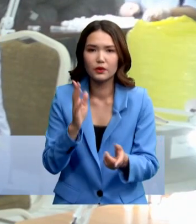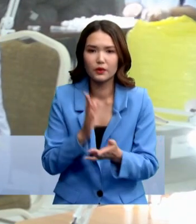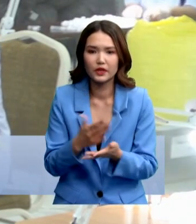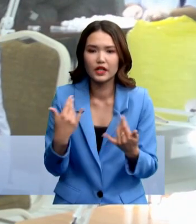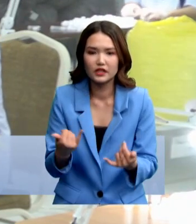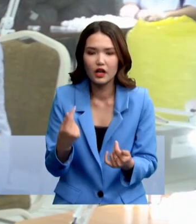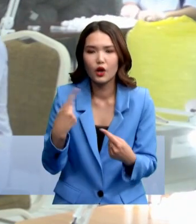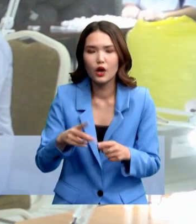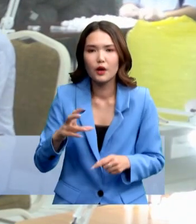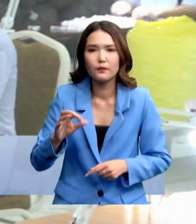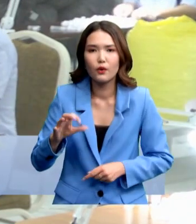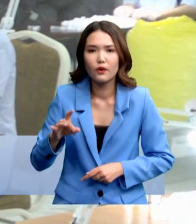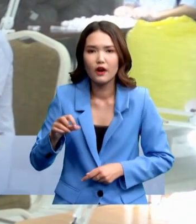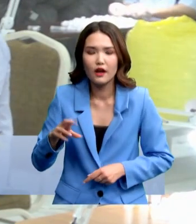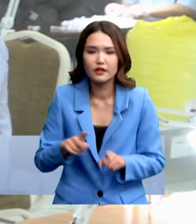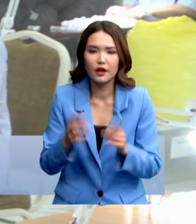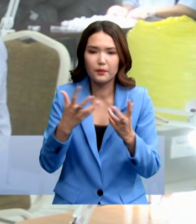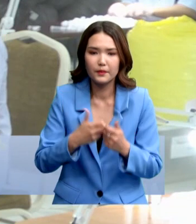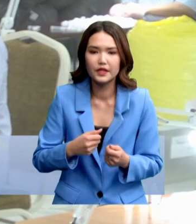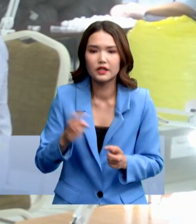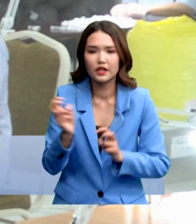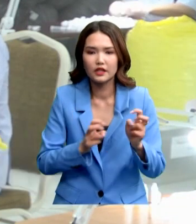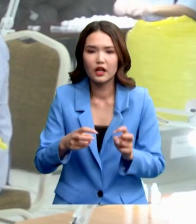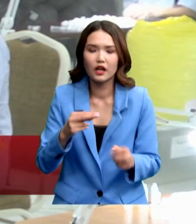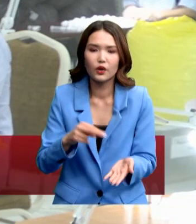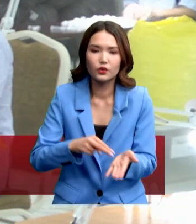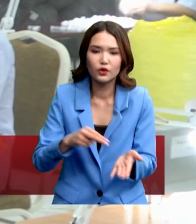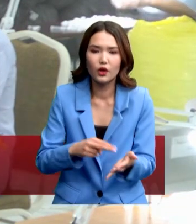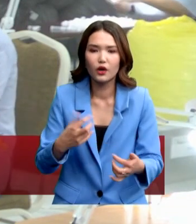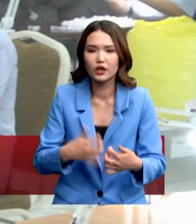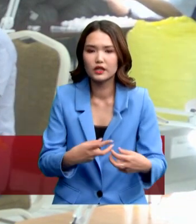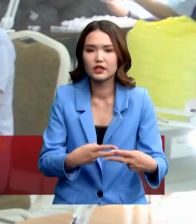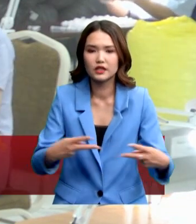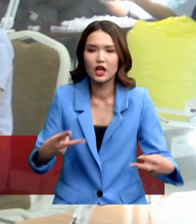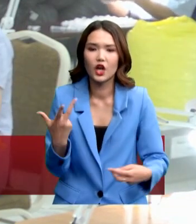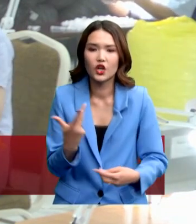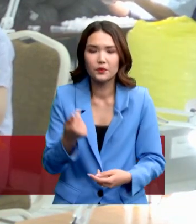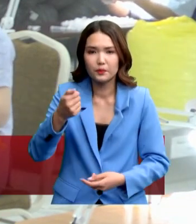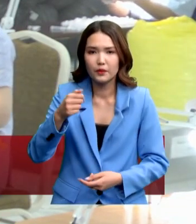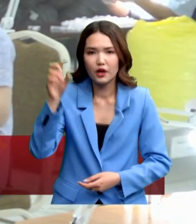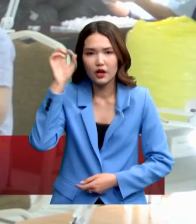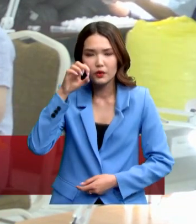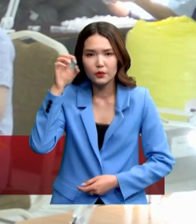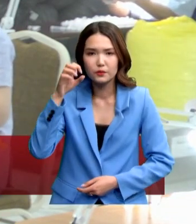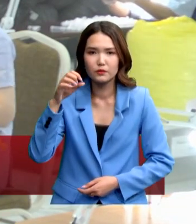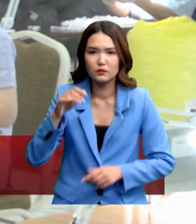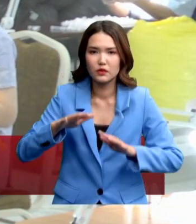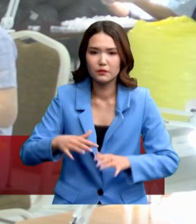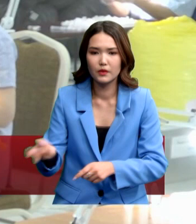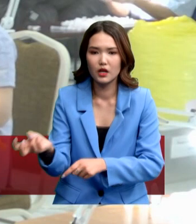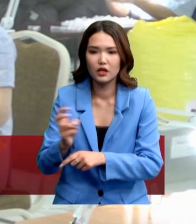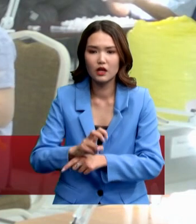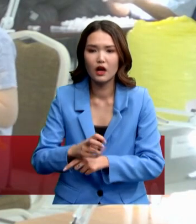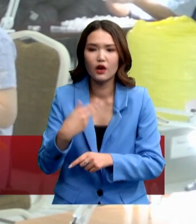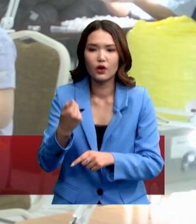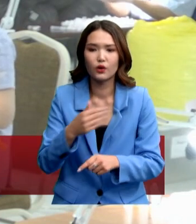таптаза бюрократия деп есептеймін. Нарықтағы баға бәрімізде ортақ. Бірақ шприц елге Қытай мен Өзбекстаннан келеді. Ал біз